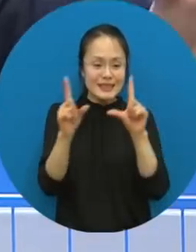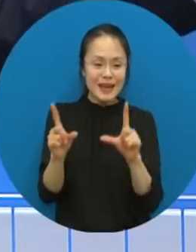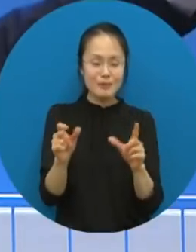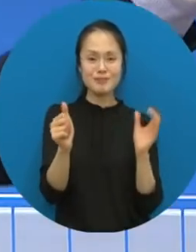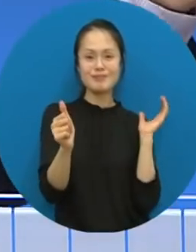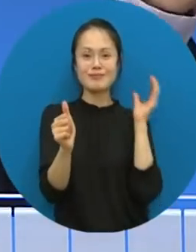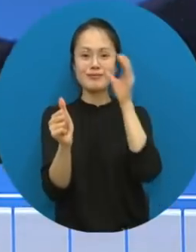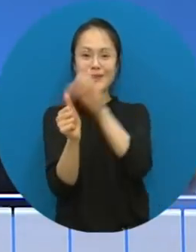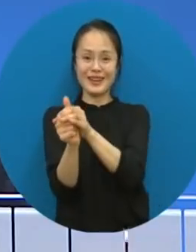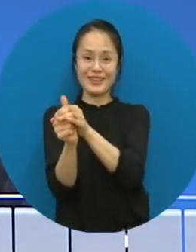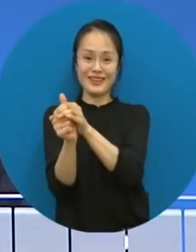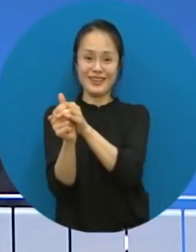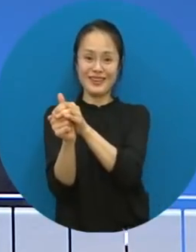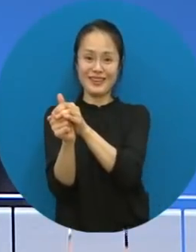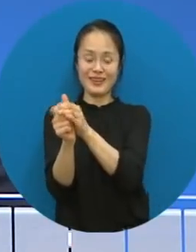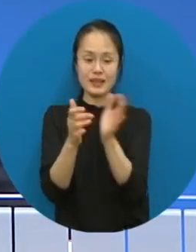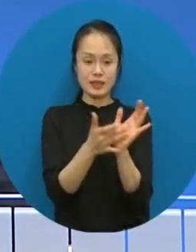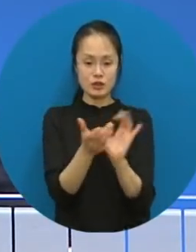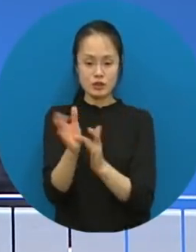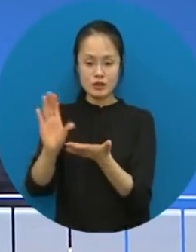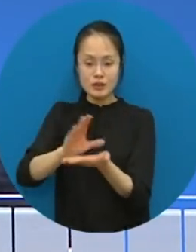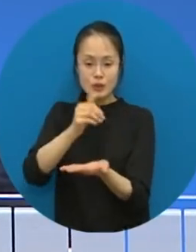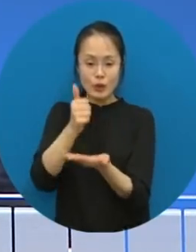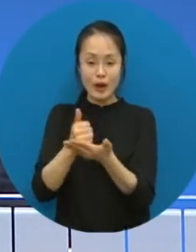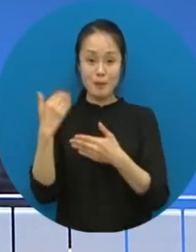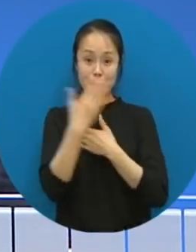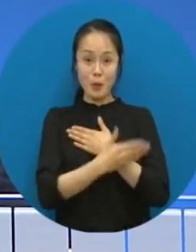그리스도와 한 몸이 되었으며,